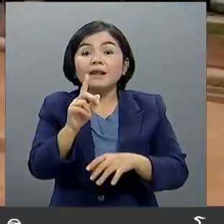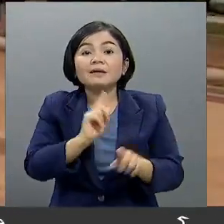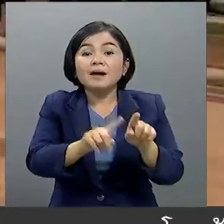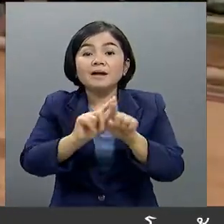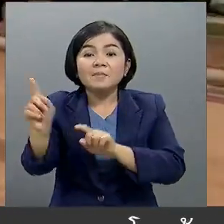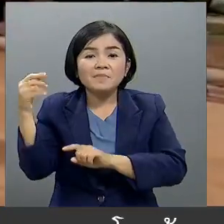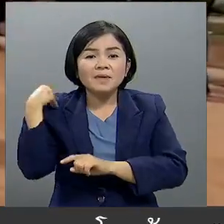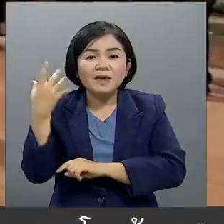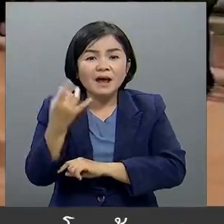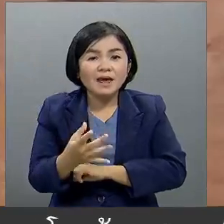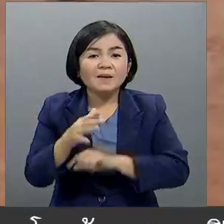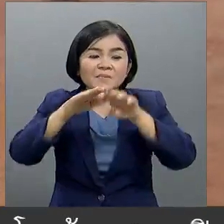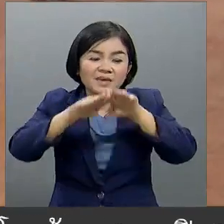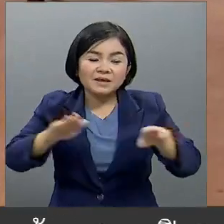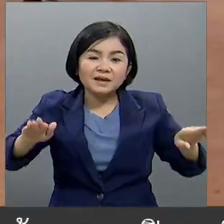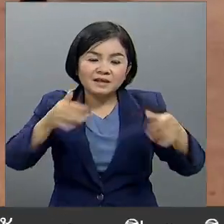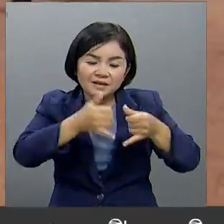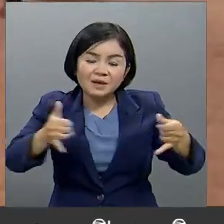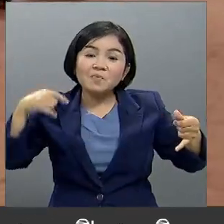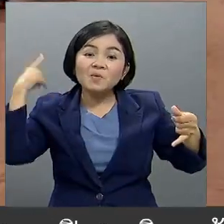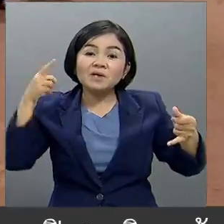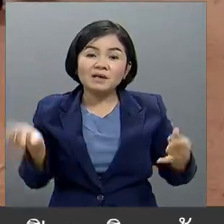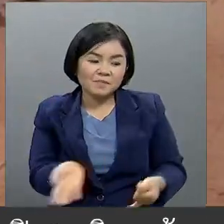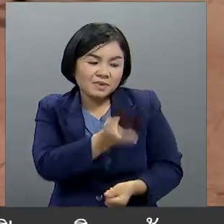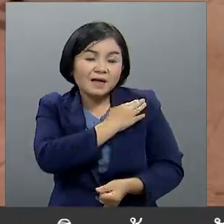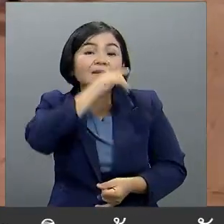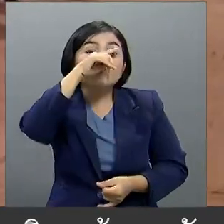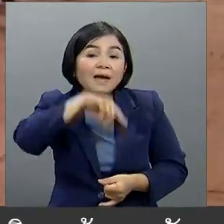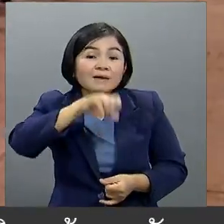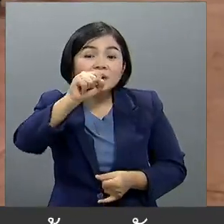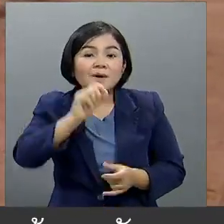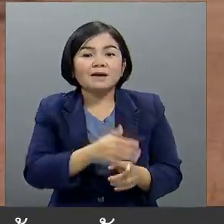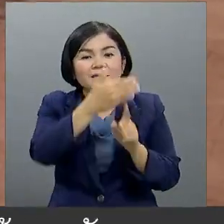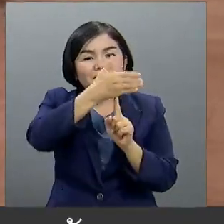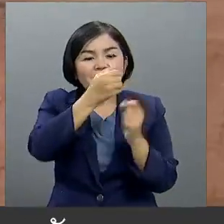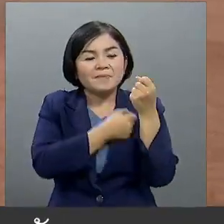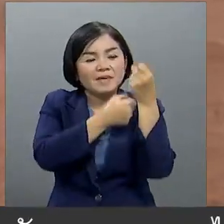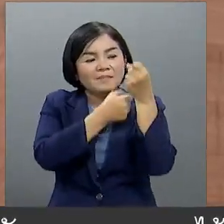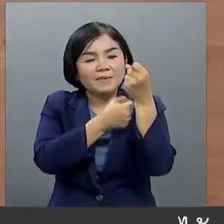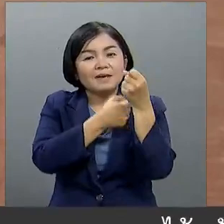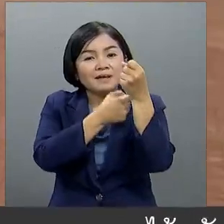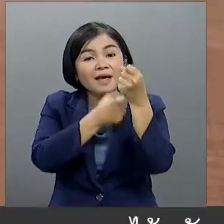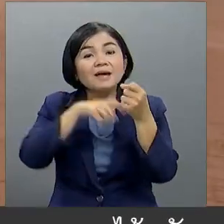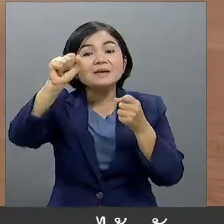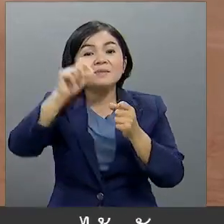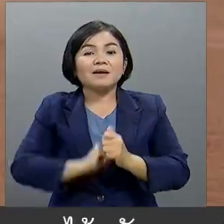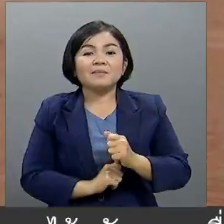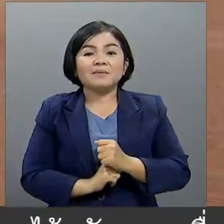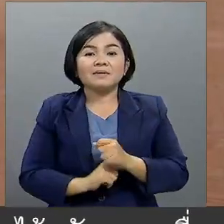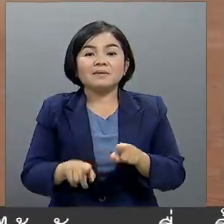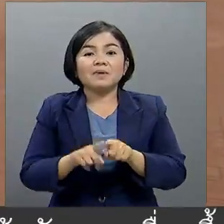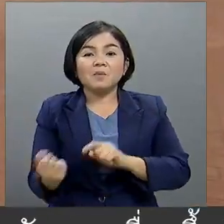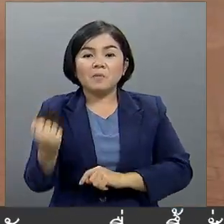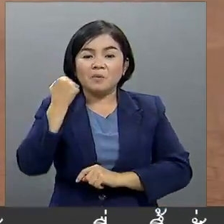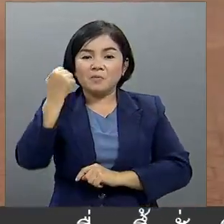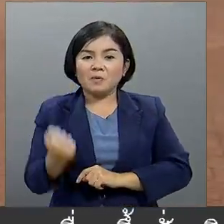ะเป็นน้องๆเป็นผู้หญิงใส่ชุดไทยถ ือ ป ้ าย ม า มีดรัมเมเยอร์เมื่อกี้ดรัมเมเยอร์ก็มาแต่ดรัมเมเยอร์ไม่ใช่ช้างนะคะแต่